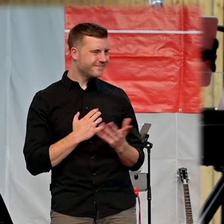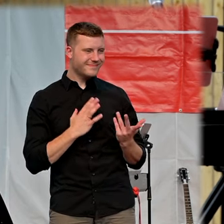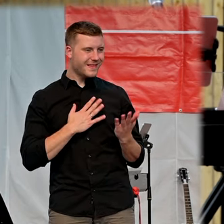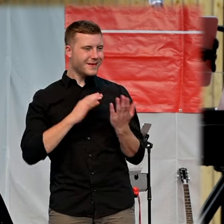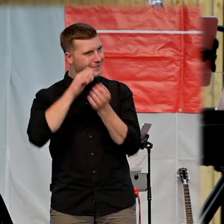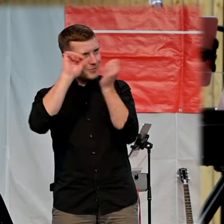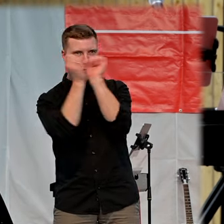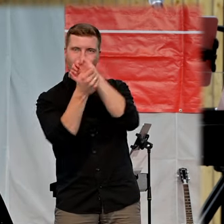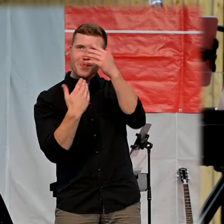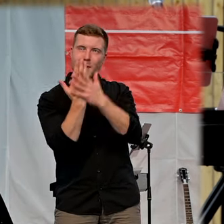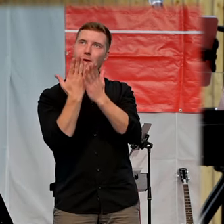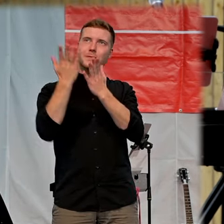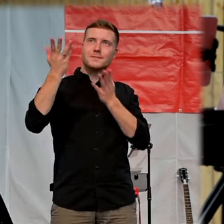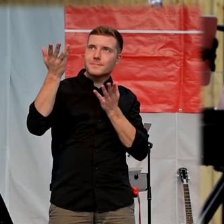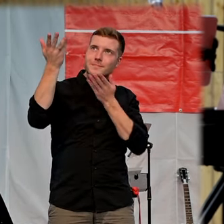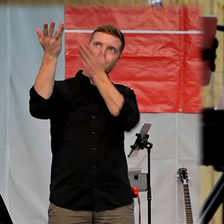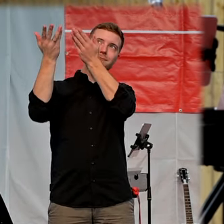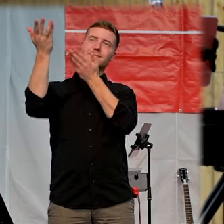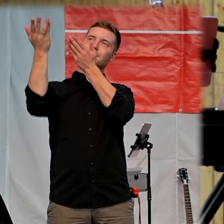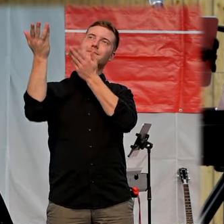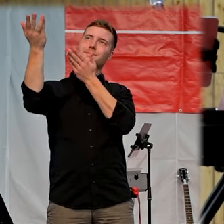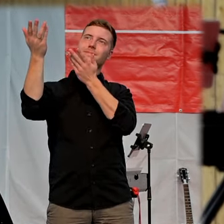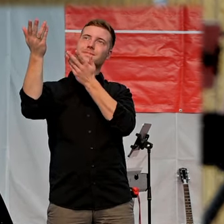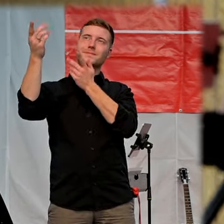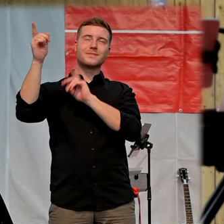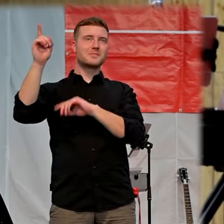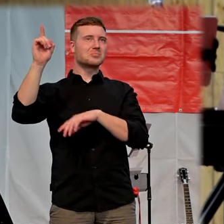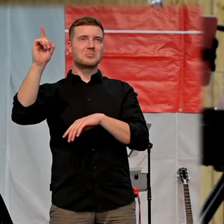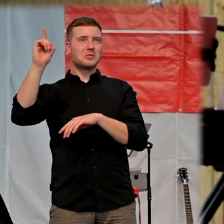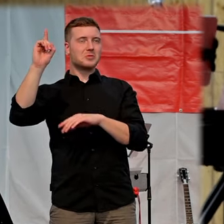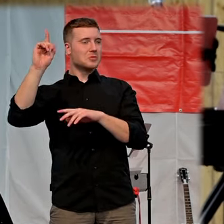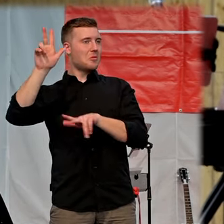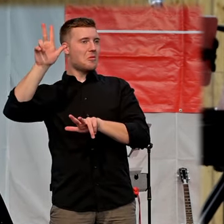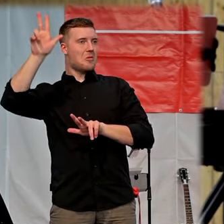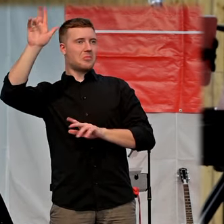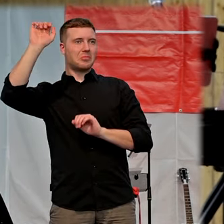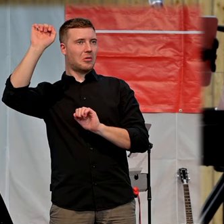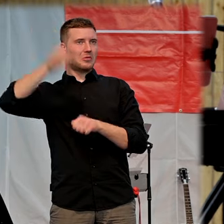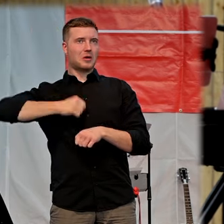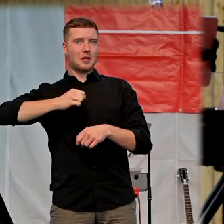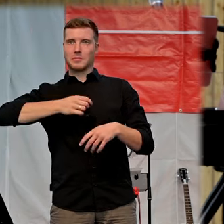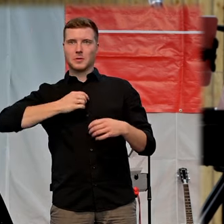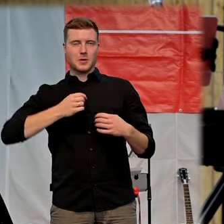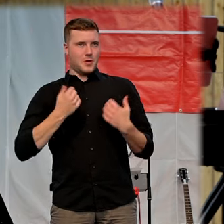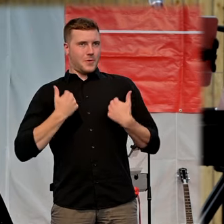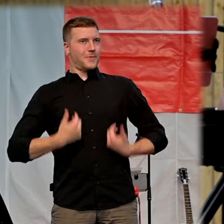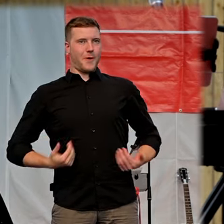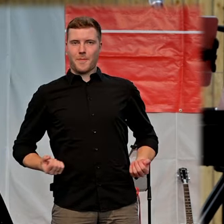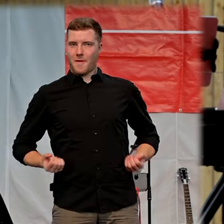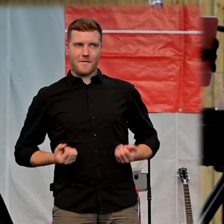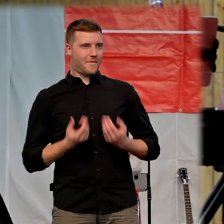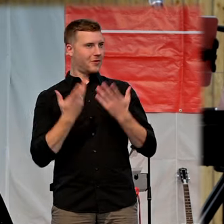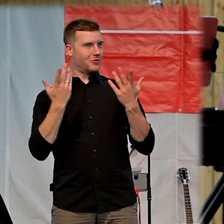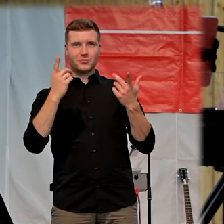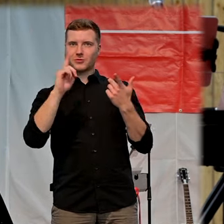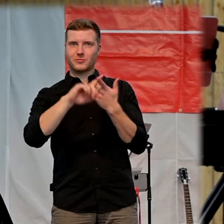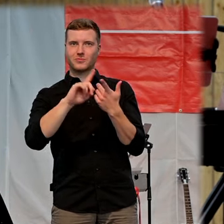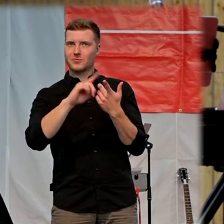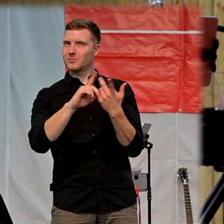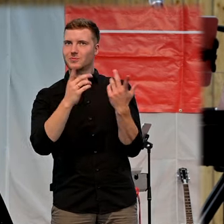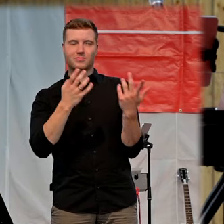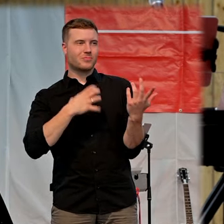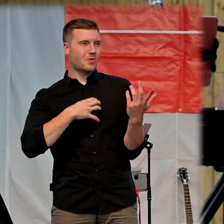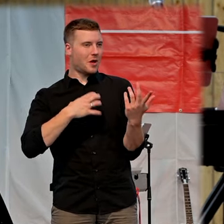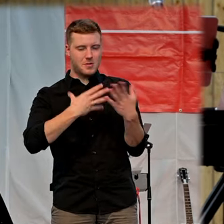bleibt. Gott hat Dimensionen in deinem Leben, die sind viel größer. Und das spricht er hinzu, das ist einmal